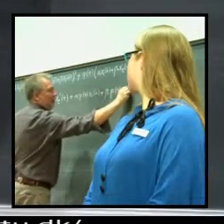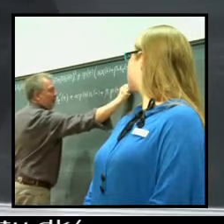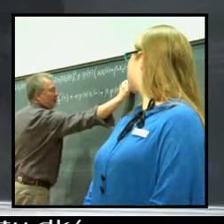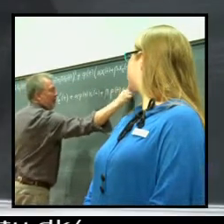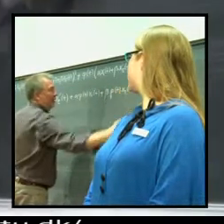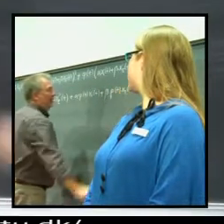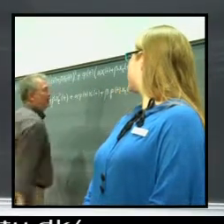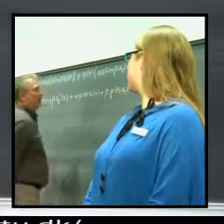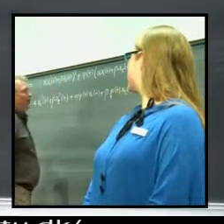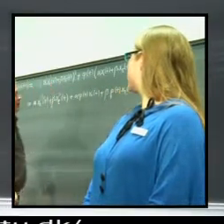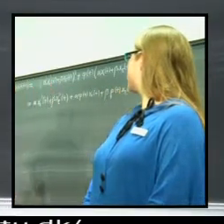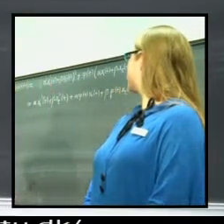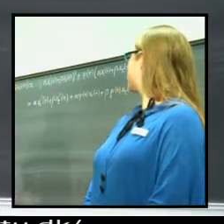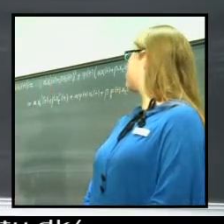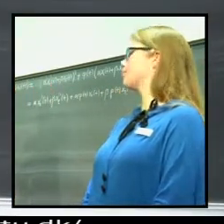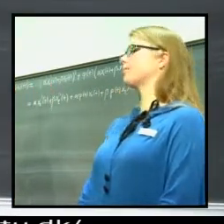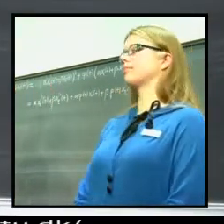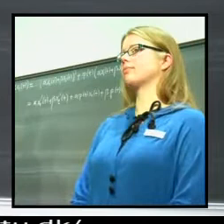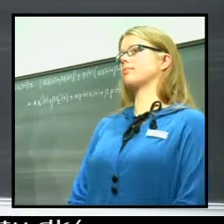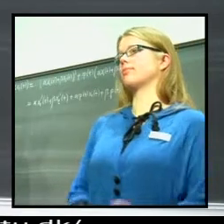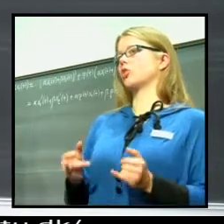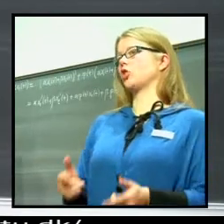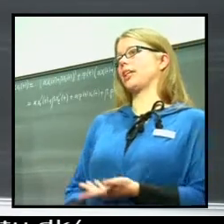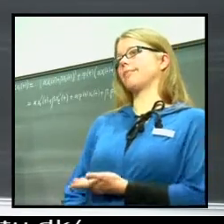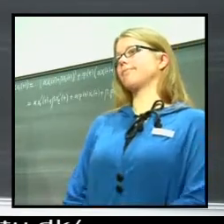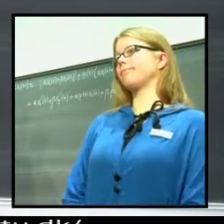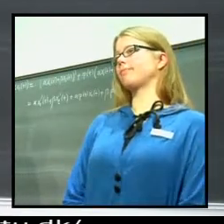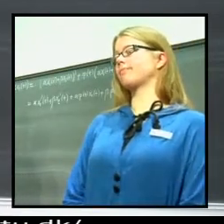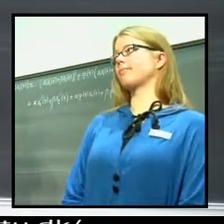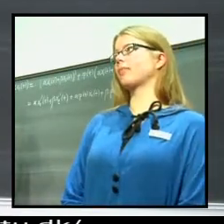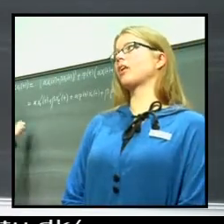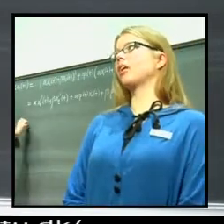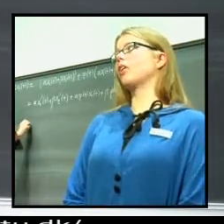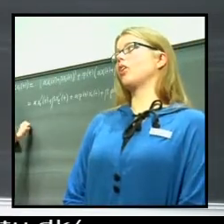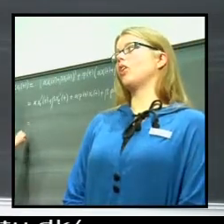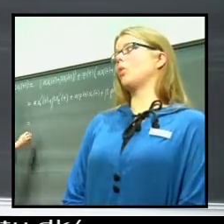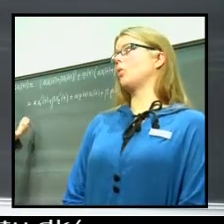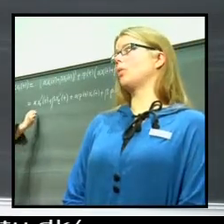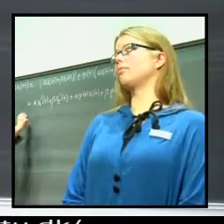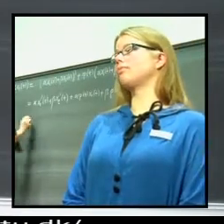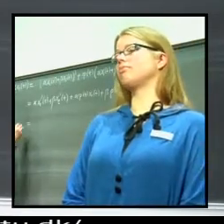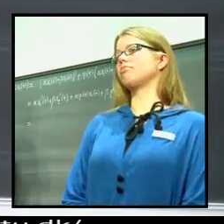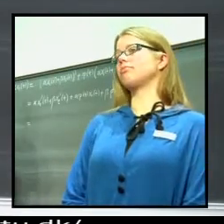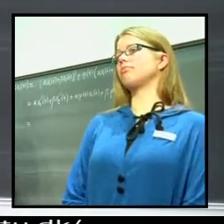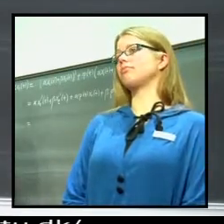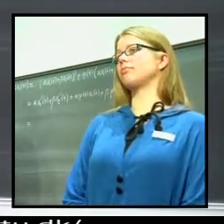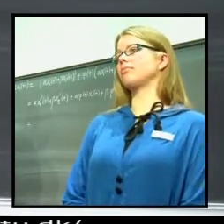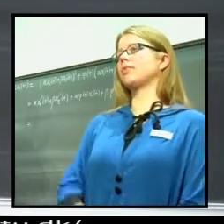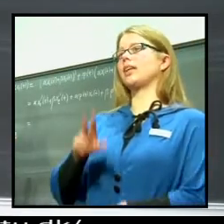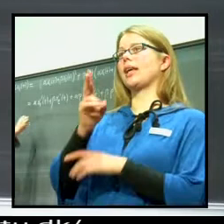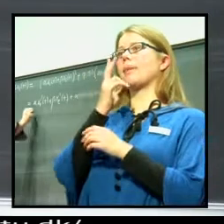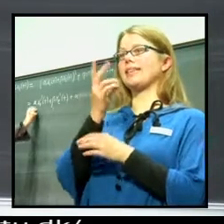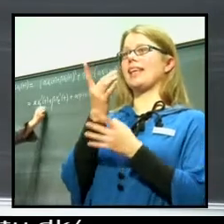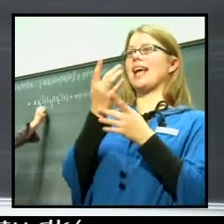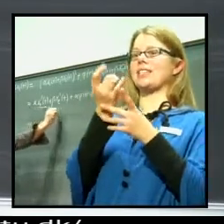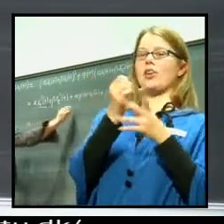t. Sådan der. Og så kan jeg jo bare se, okay, hvad står der med